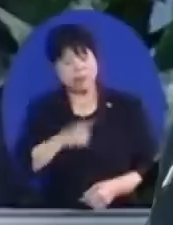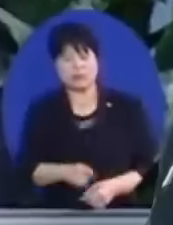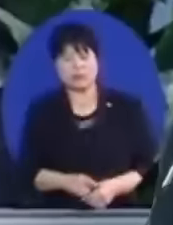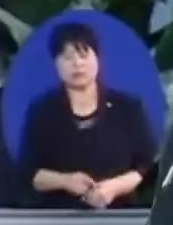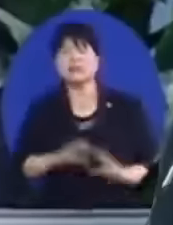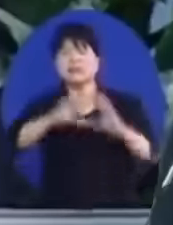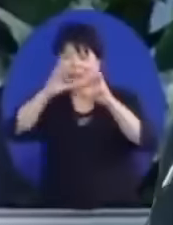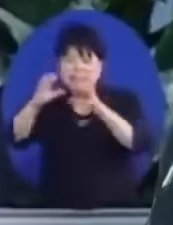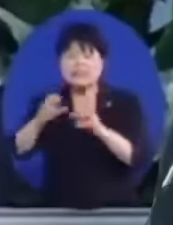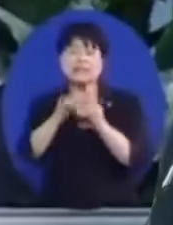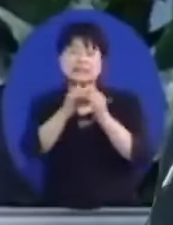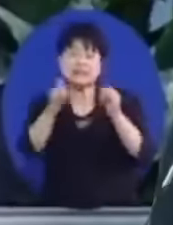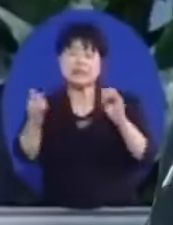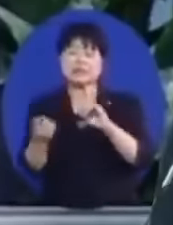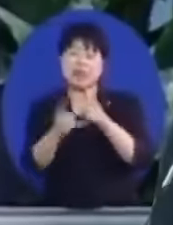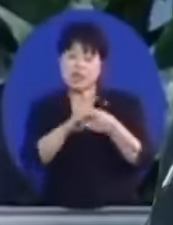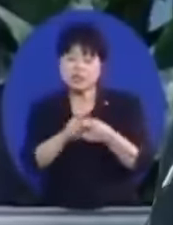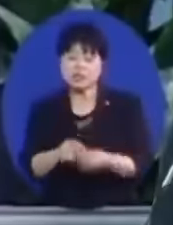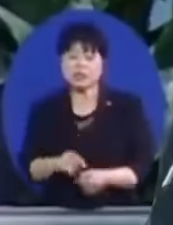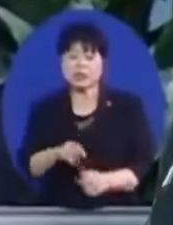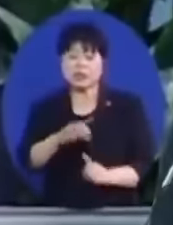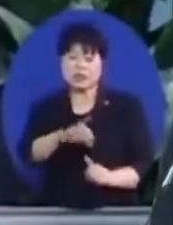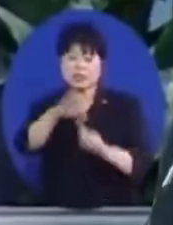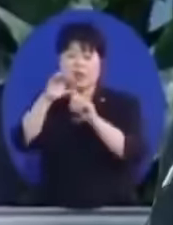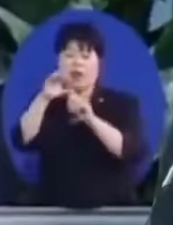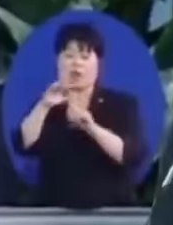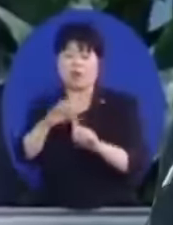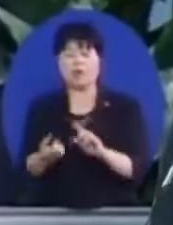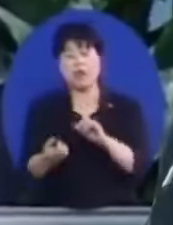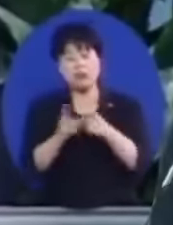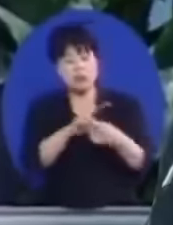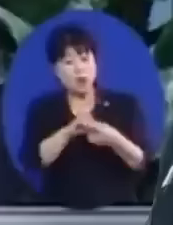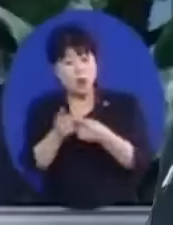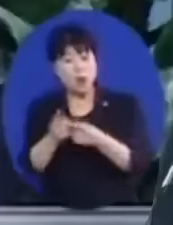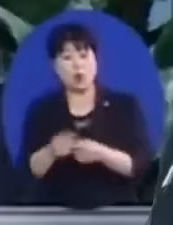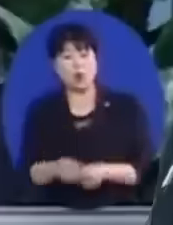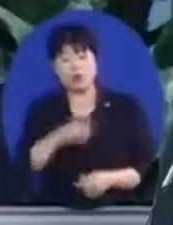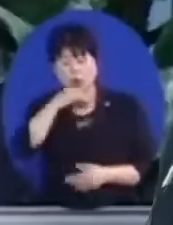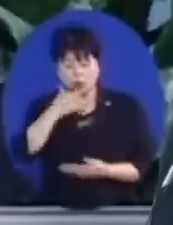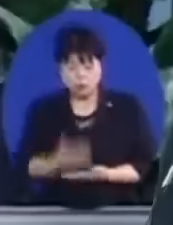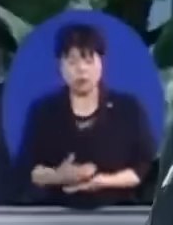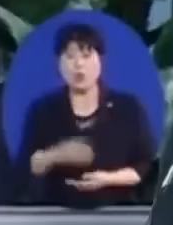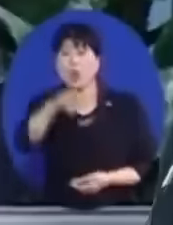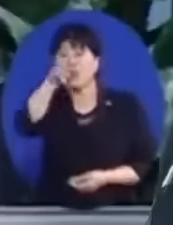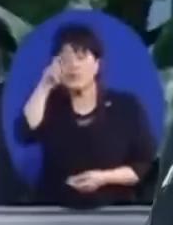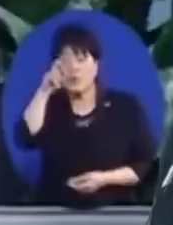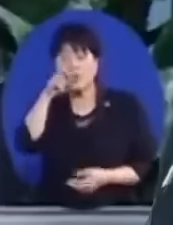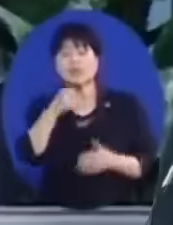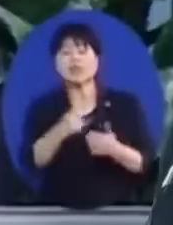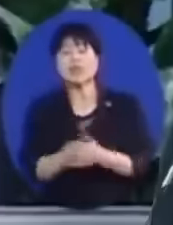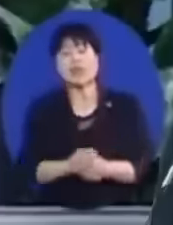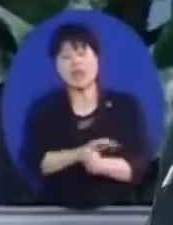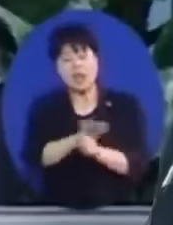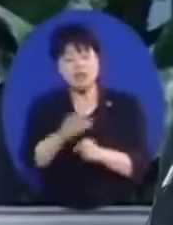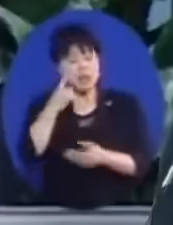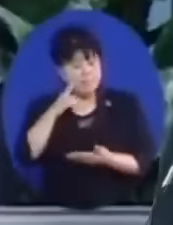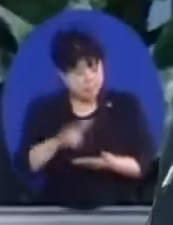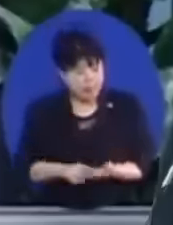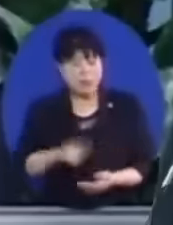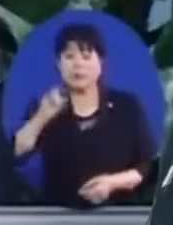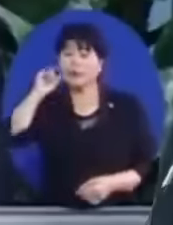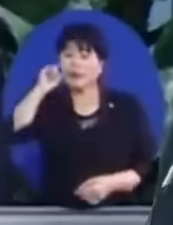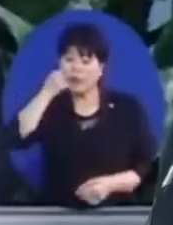각박한 세상 속에 서로를 이용하고 서로를 속이고 미워하고 하기 때문에 사랑을 발견할 수